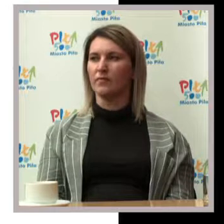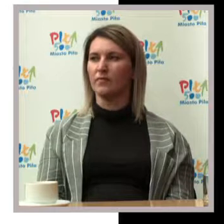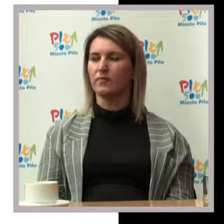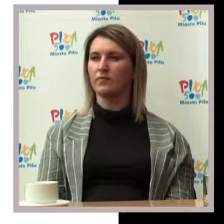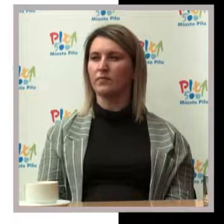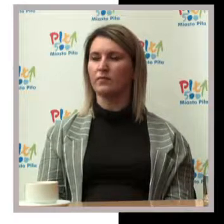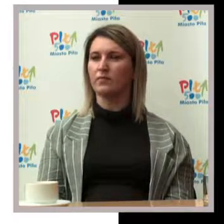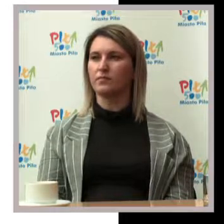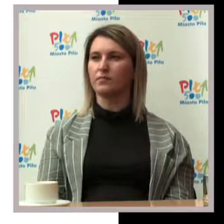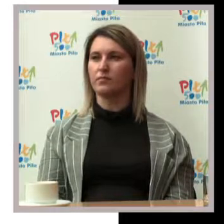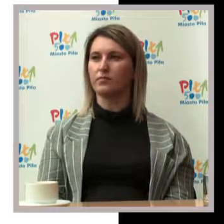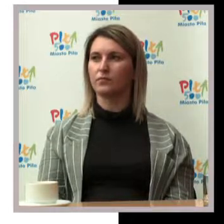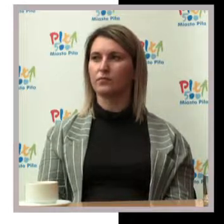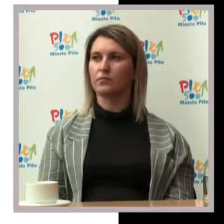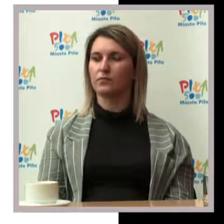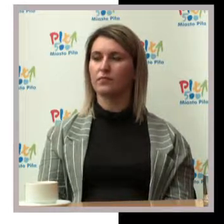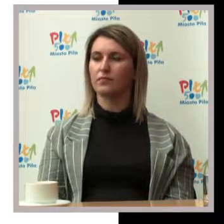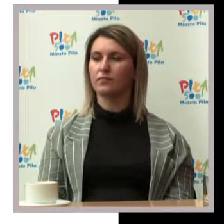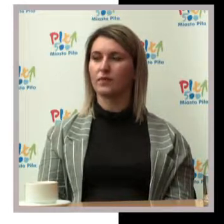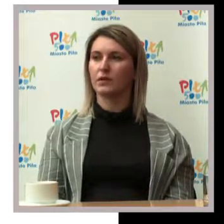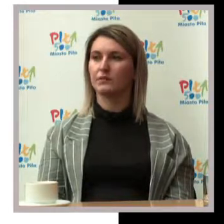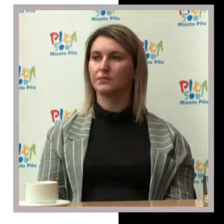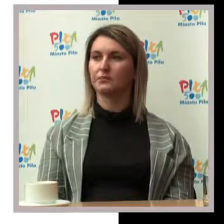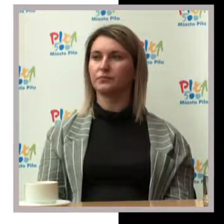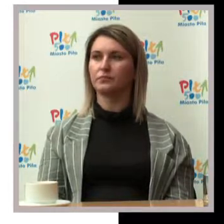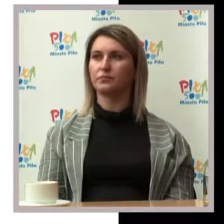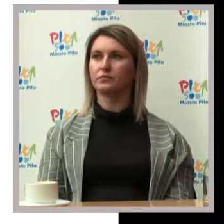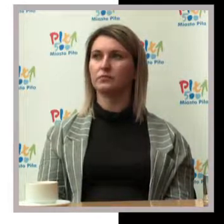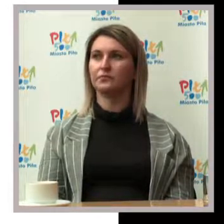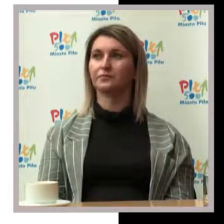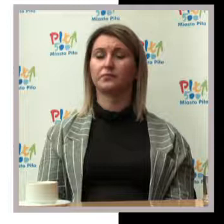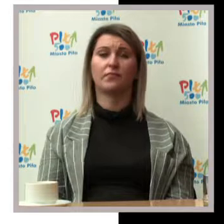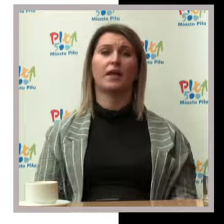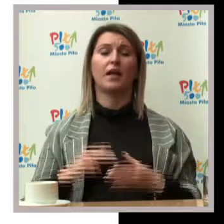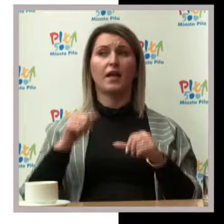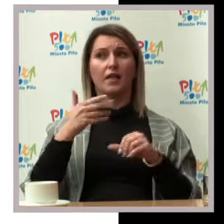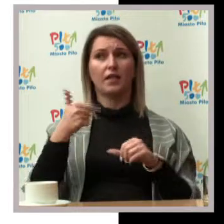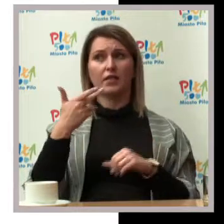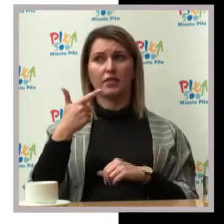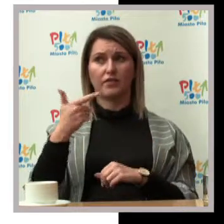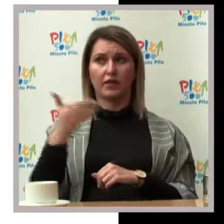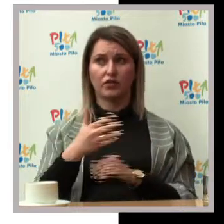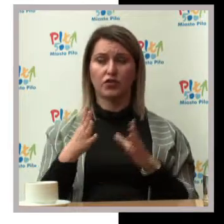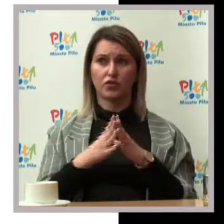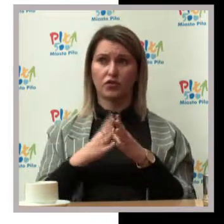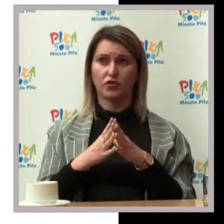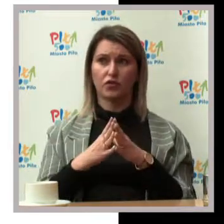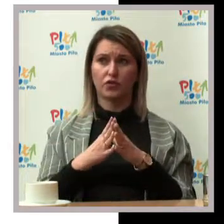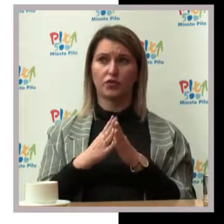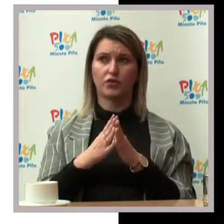gimnazja, które również są otwierane. W roku 2010 na przedszkola szacujemy